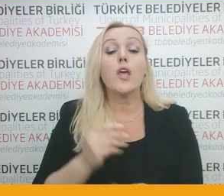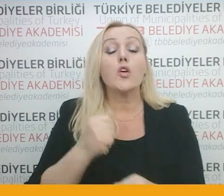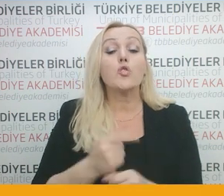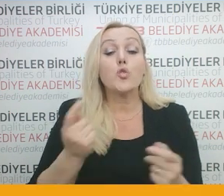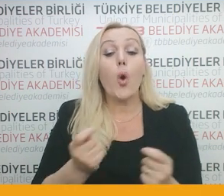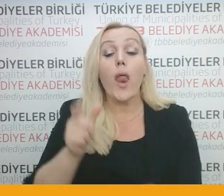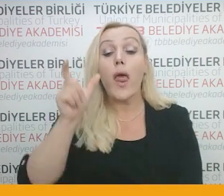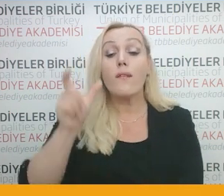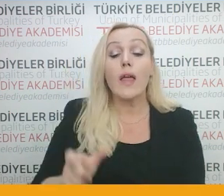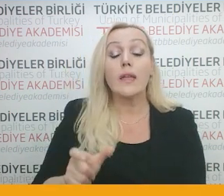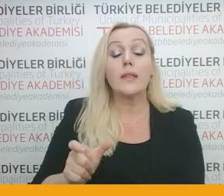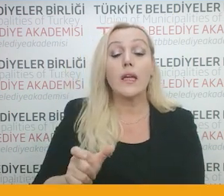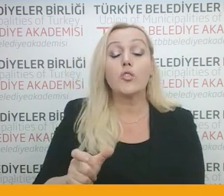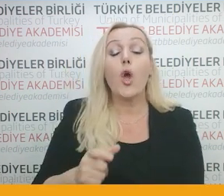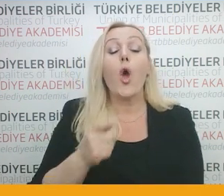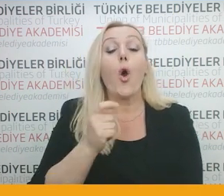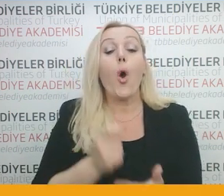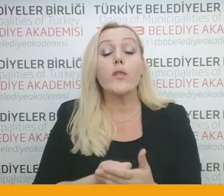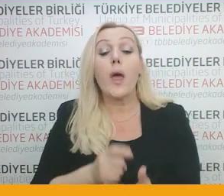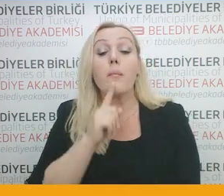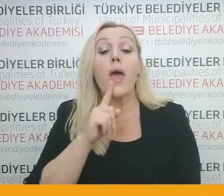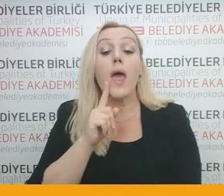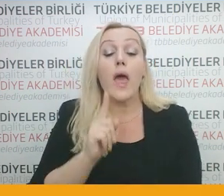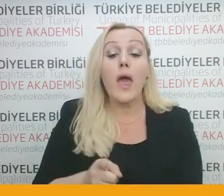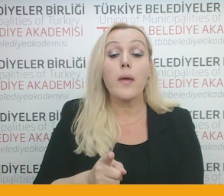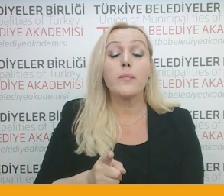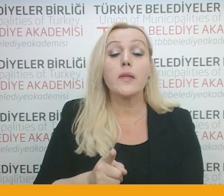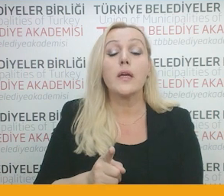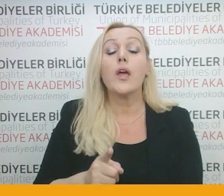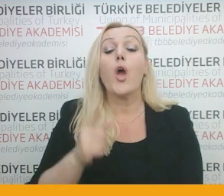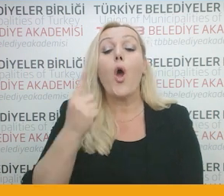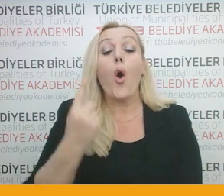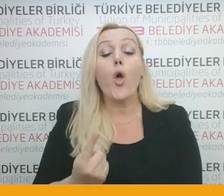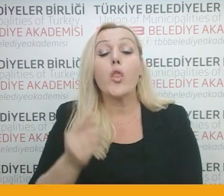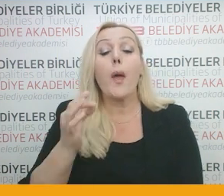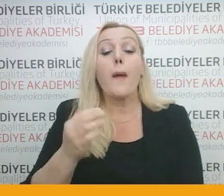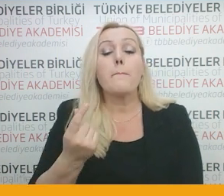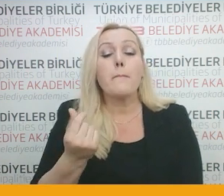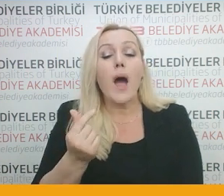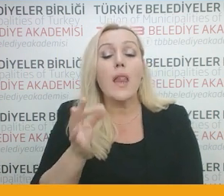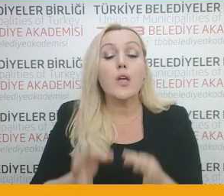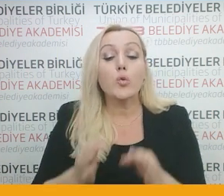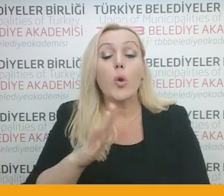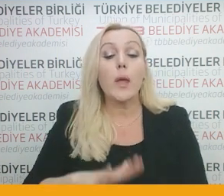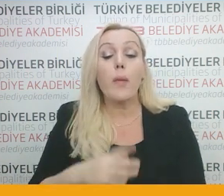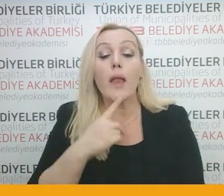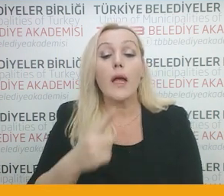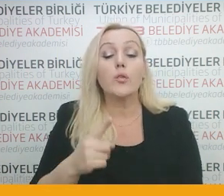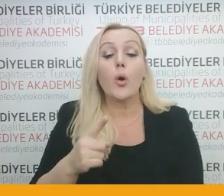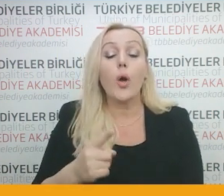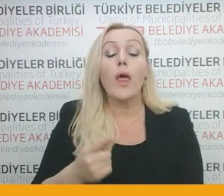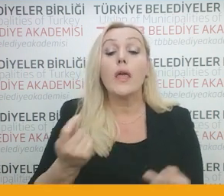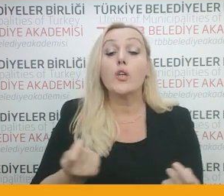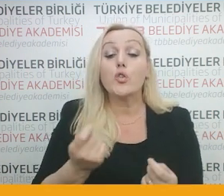görevlendirilen gerçekleştirme görevlileri ödeme emri belgesi ve ekip belgeler üzerine ön mali kontrol yaparlar diyor. Bunları görüyoruz.